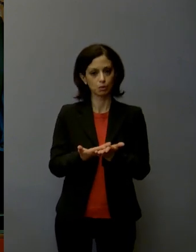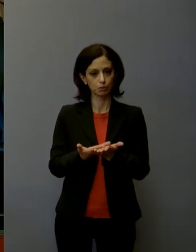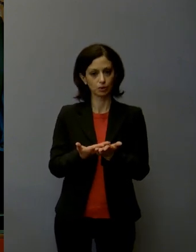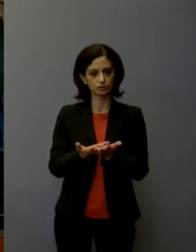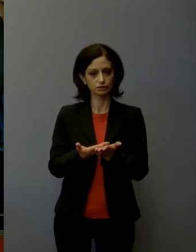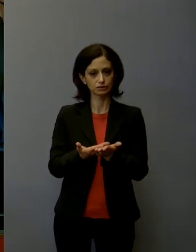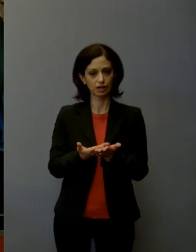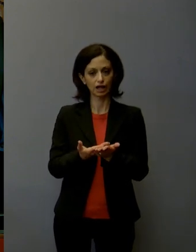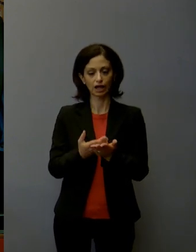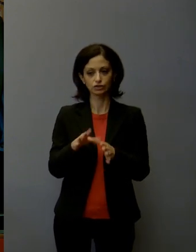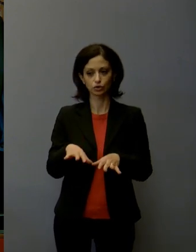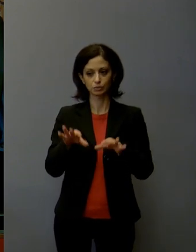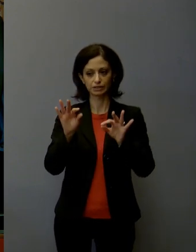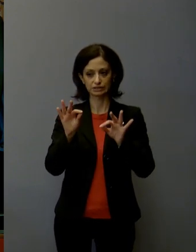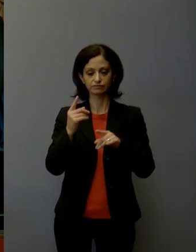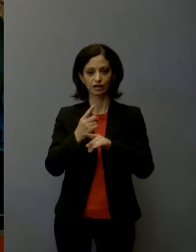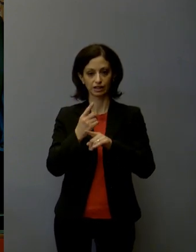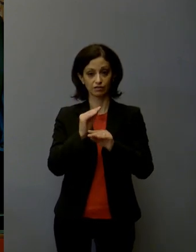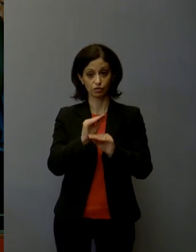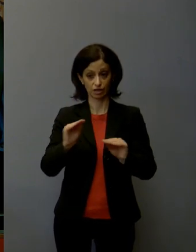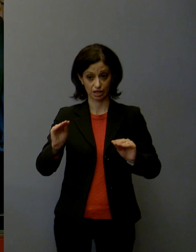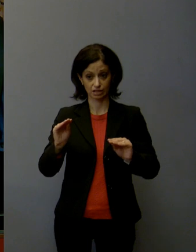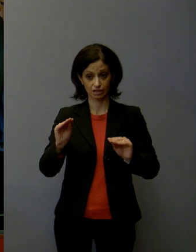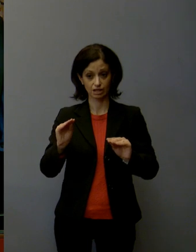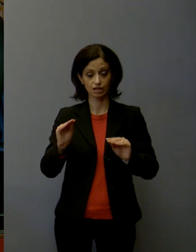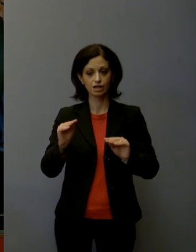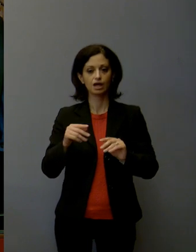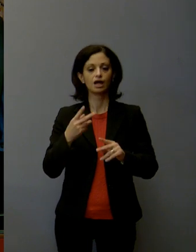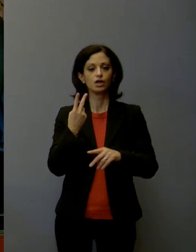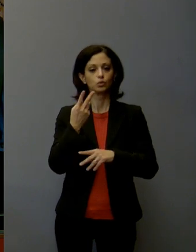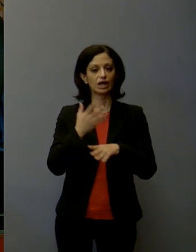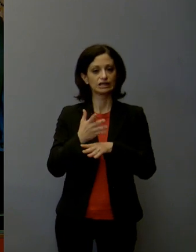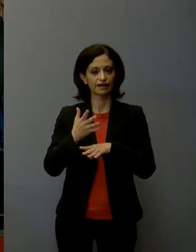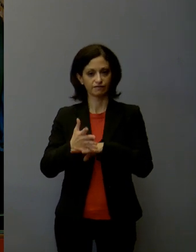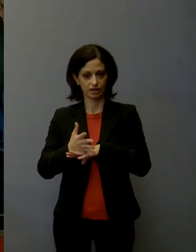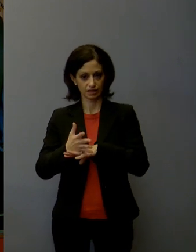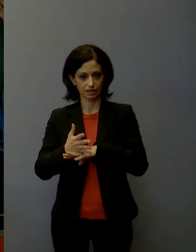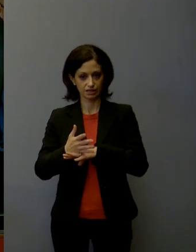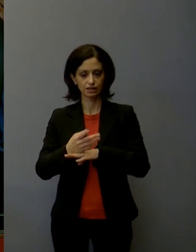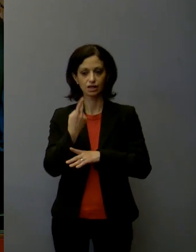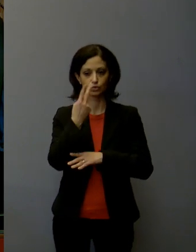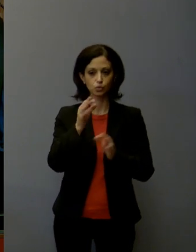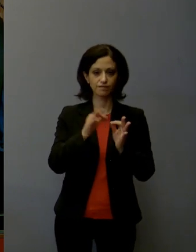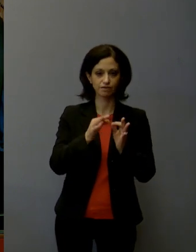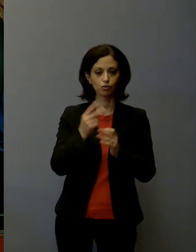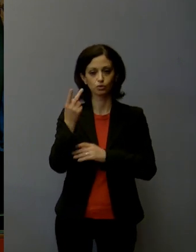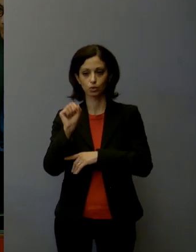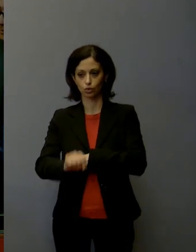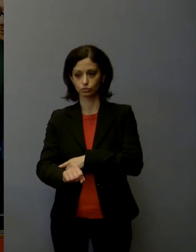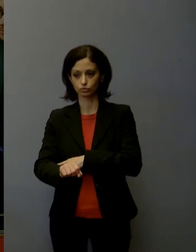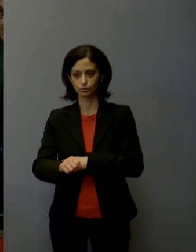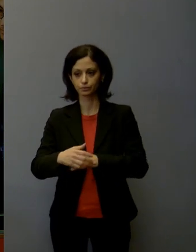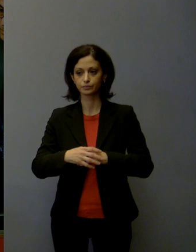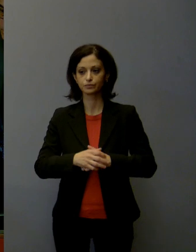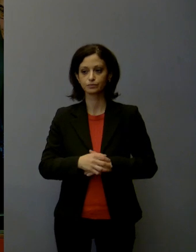di sospensiva devo chiedere il chiedere due interventi di 2 a favore e due contro